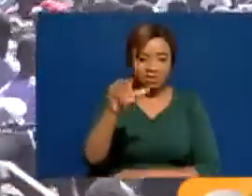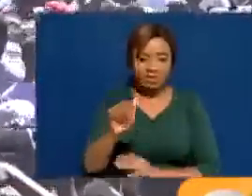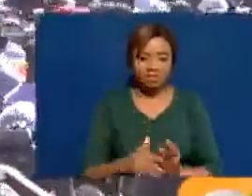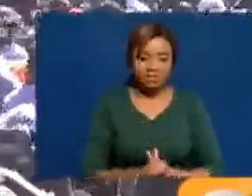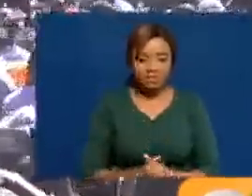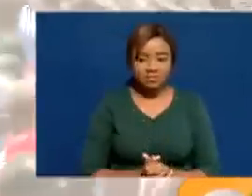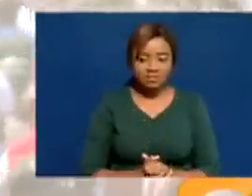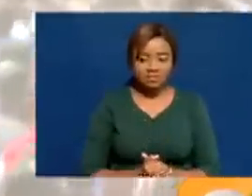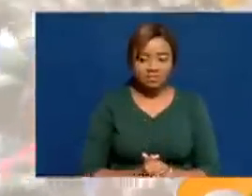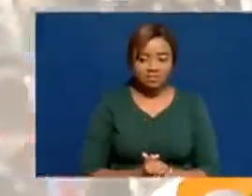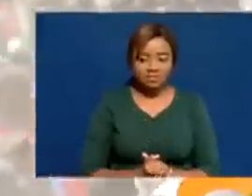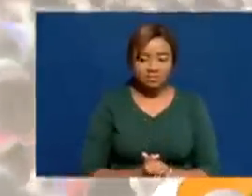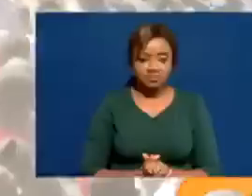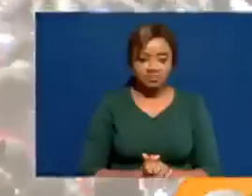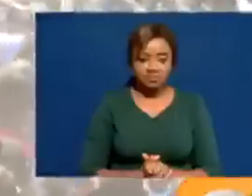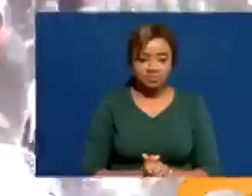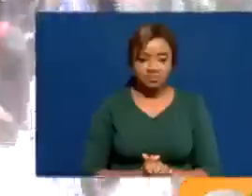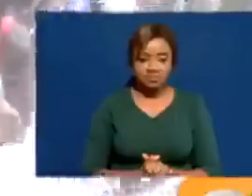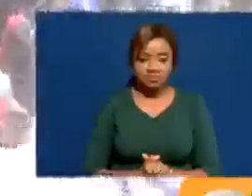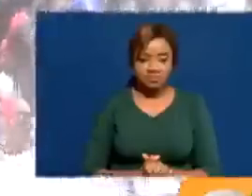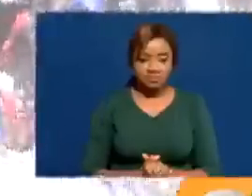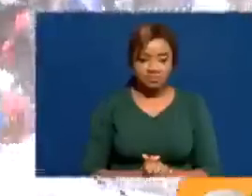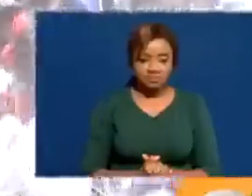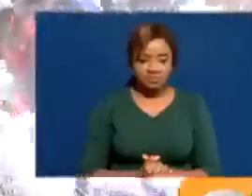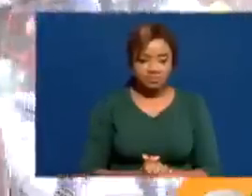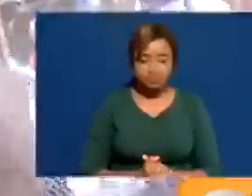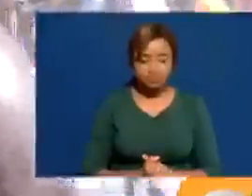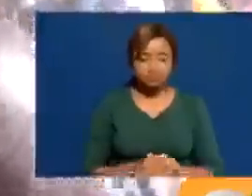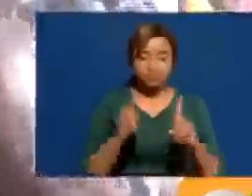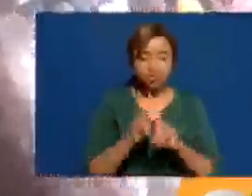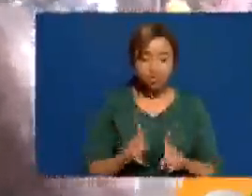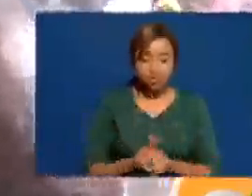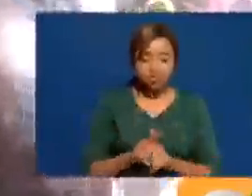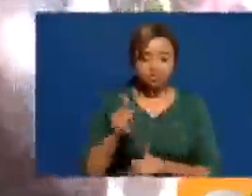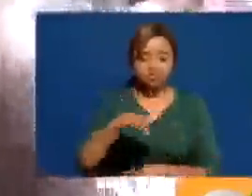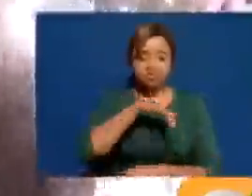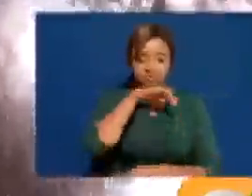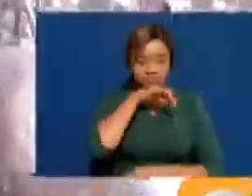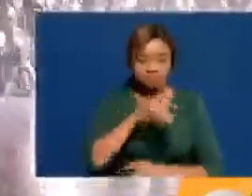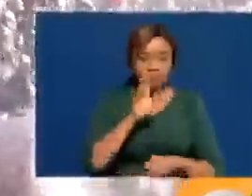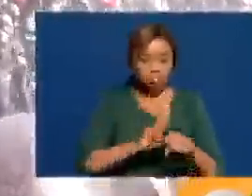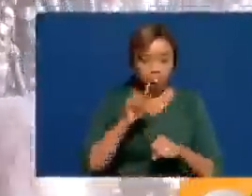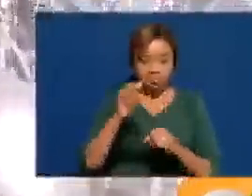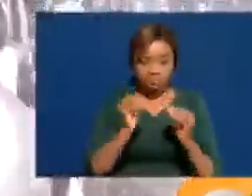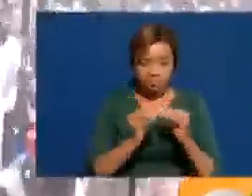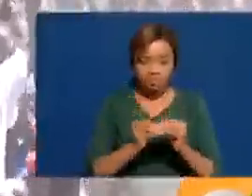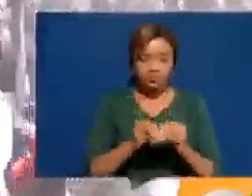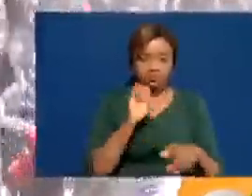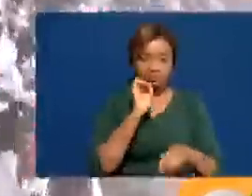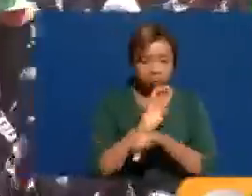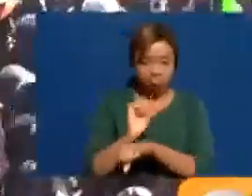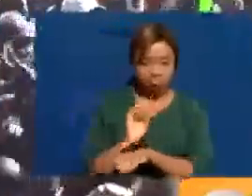neo bunge la Embakasi Mashariki kwa mkutano mwingine. Odinga akitumia mkutano wa leo kutoa wito kwa wachunguzi wa